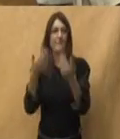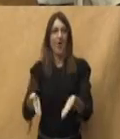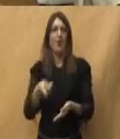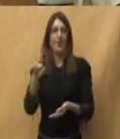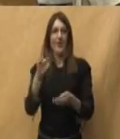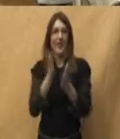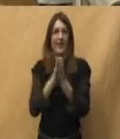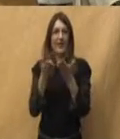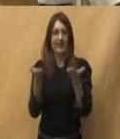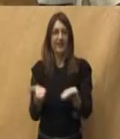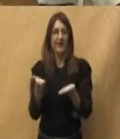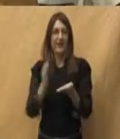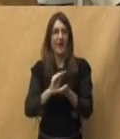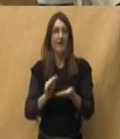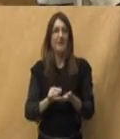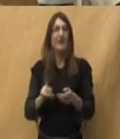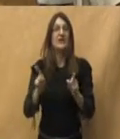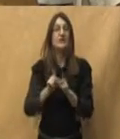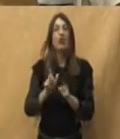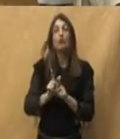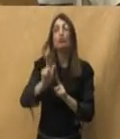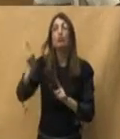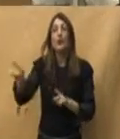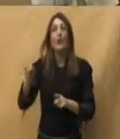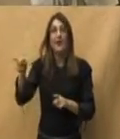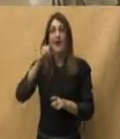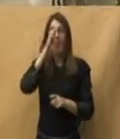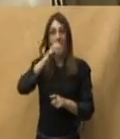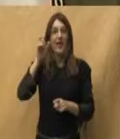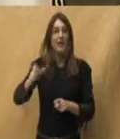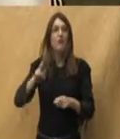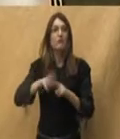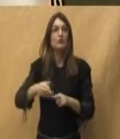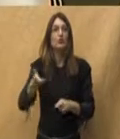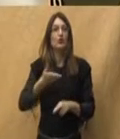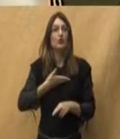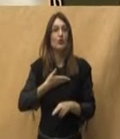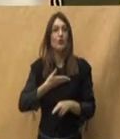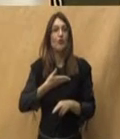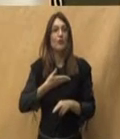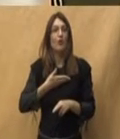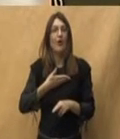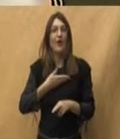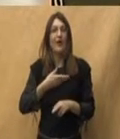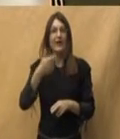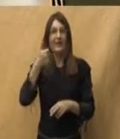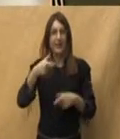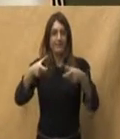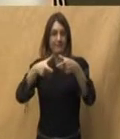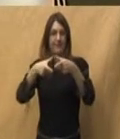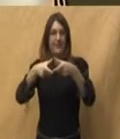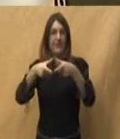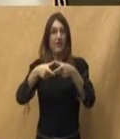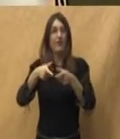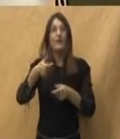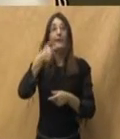tako ćete dobiti jedan drugi gledatelj će dobiti ovu, ja bih rekla, to je jedan DVD koji je prvi